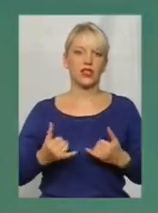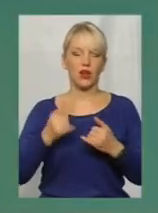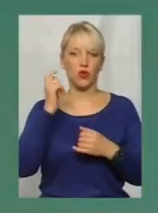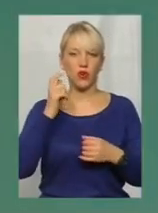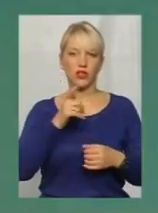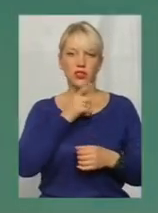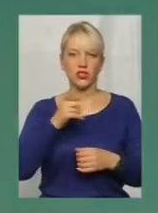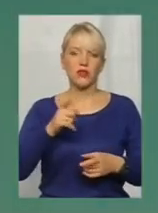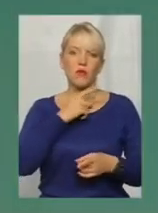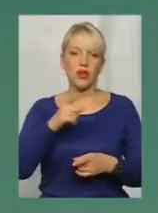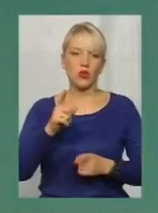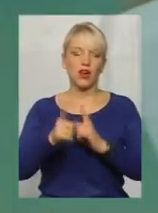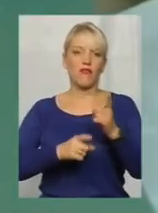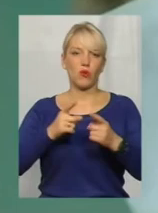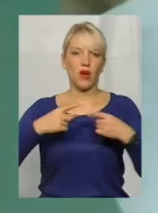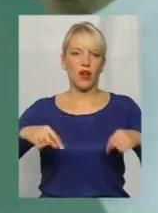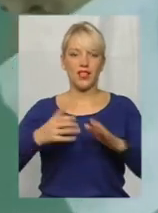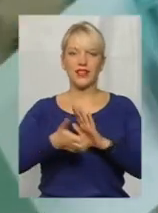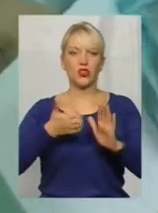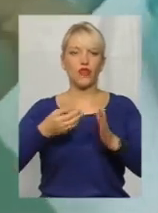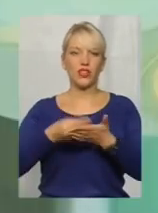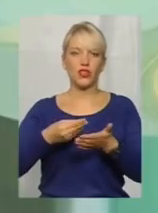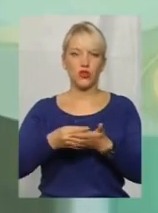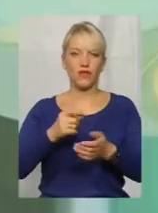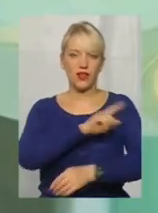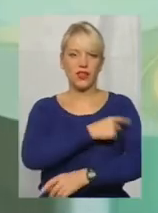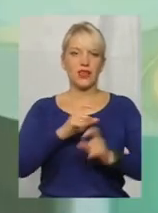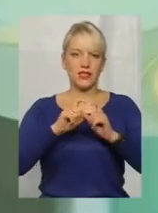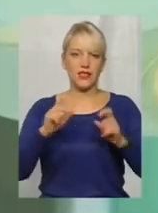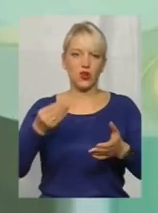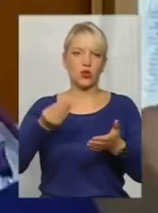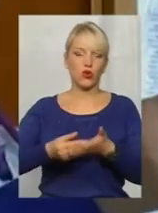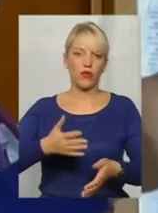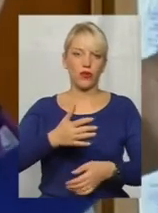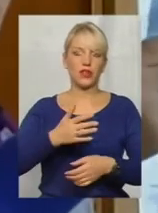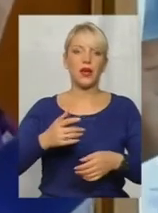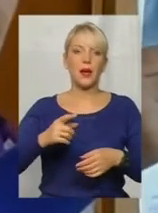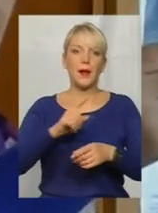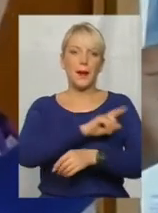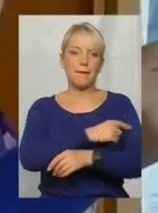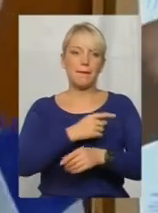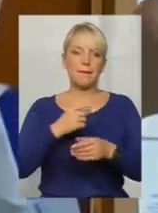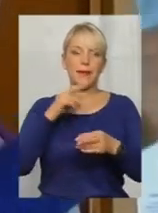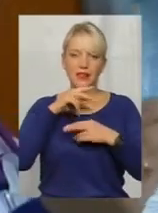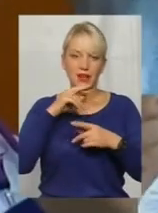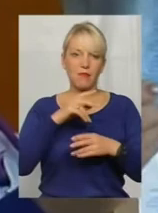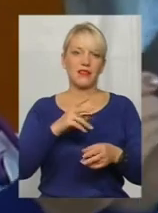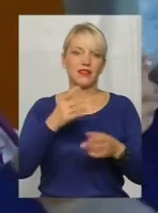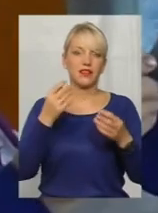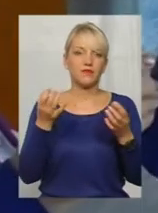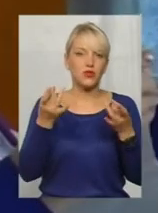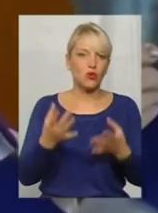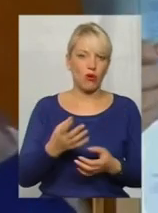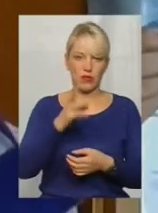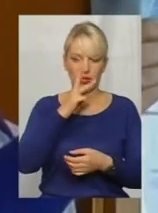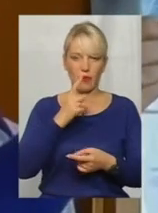період реформування галузі, недофінансування лікувальних закладів, дорогі медикаменти, доволі скромна зарплата, все одно повертати